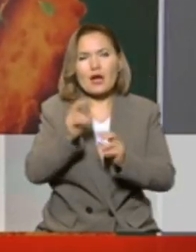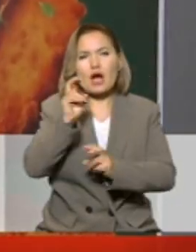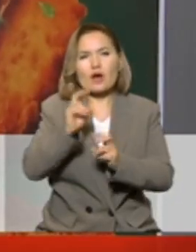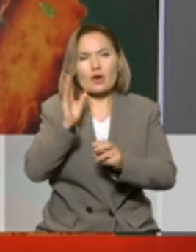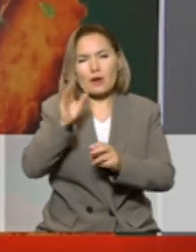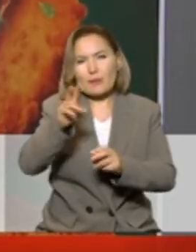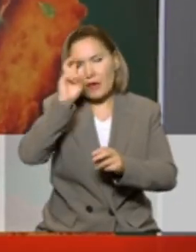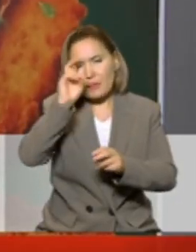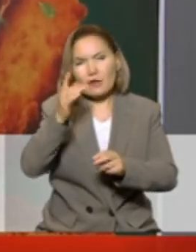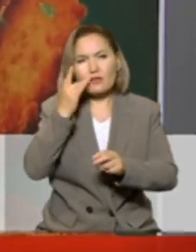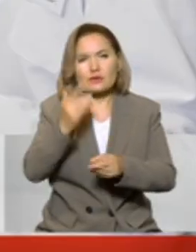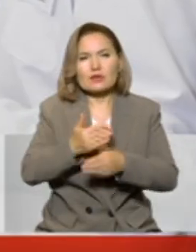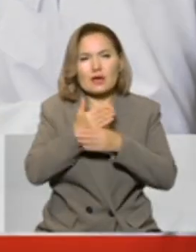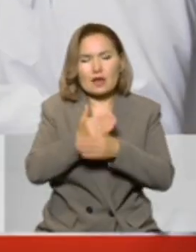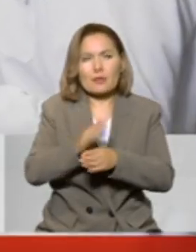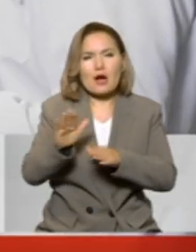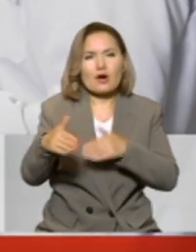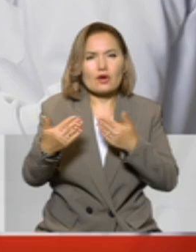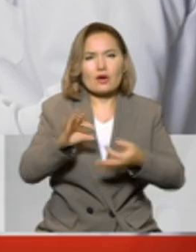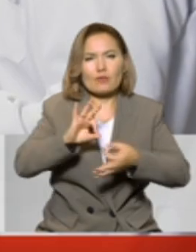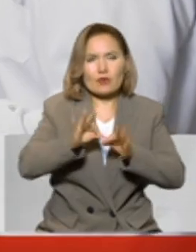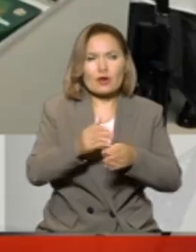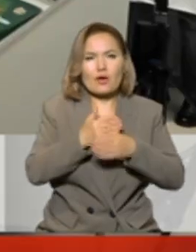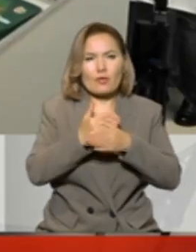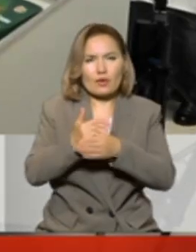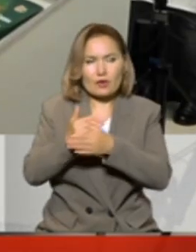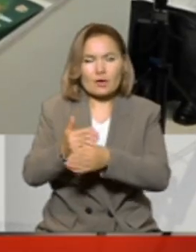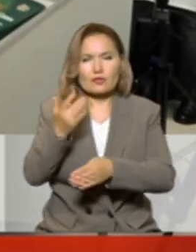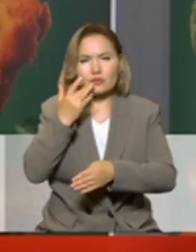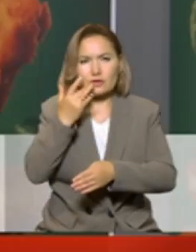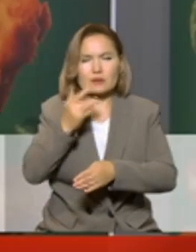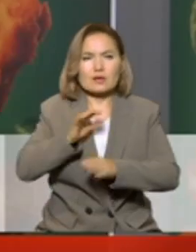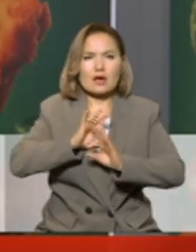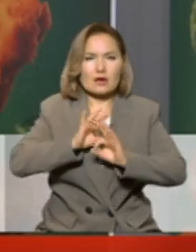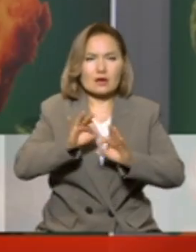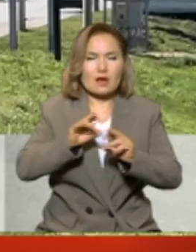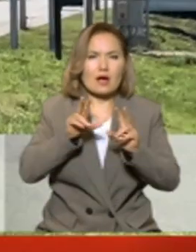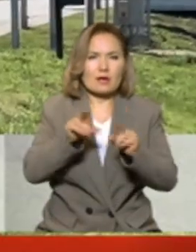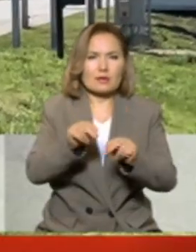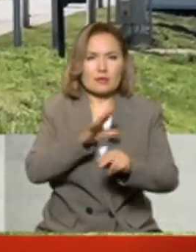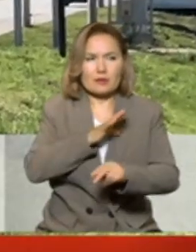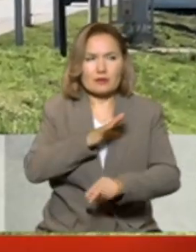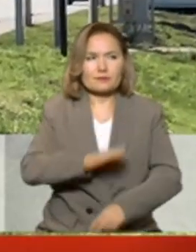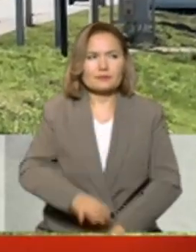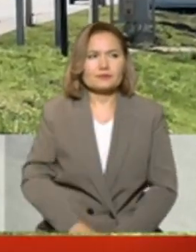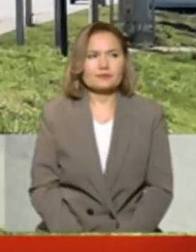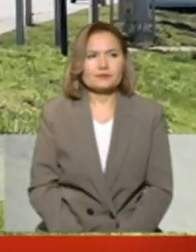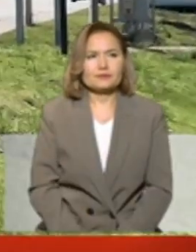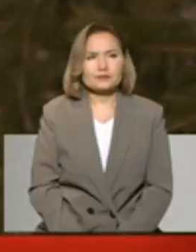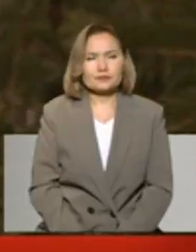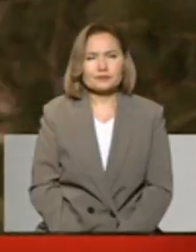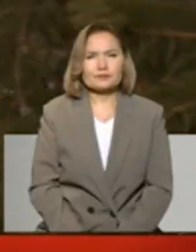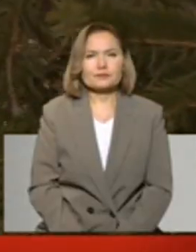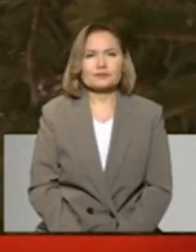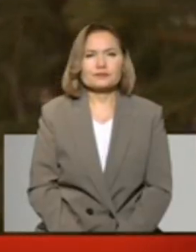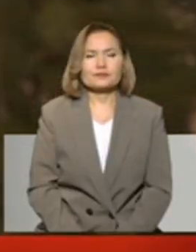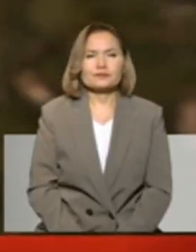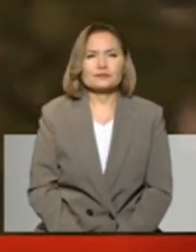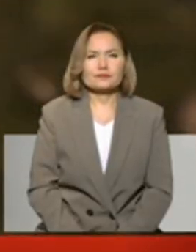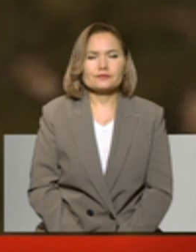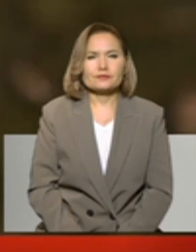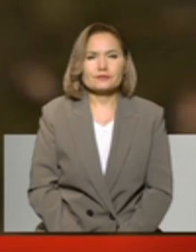кәсіпорындарға мемлекет тарапынан жан-жақты қолдау көрсетілетінін атап өтті. Оңғар Алпысбайұлы, Бақтияр Омар,